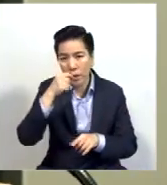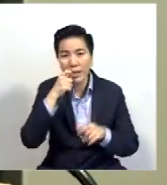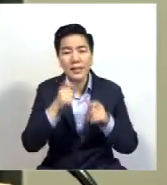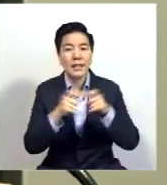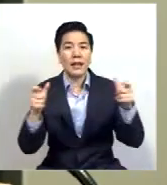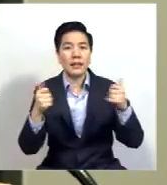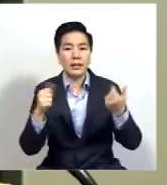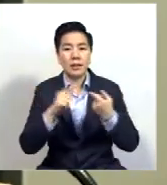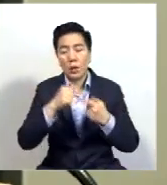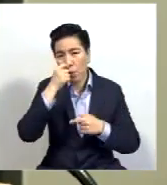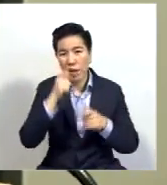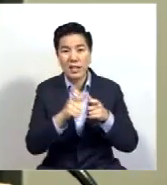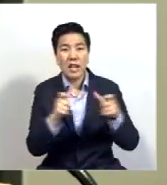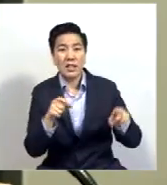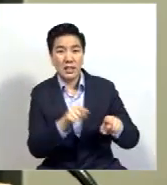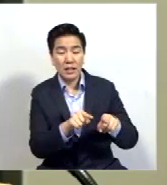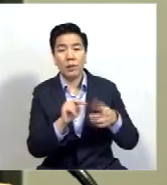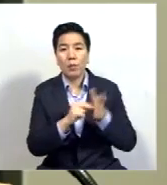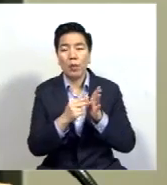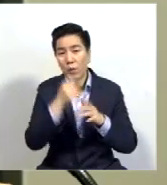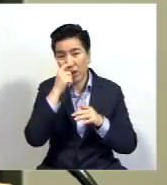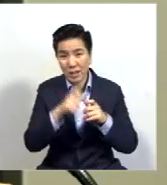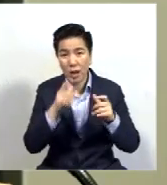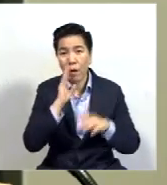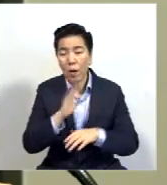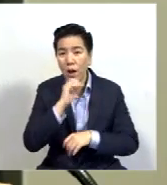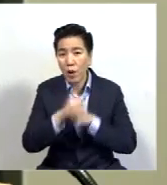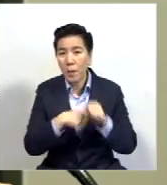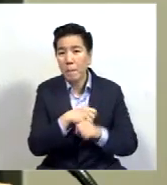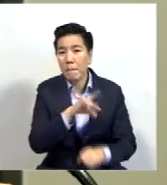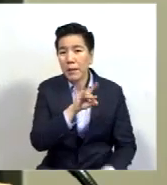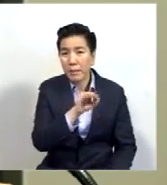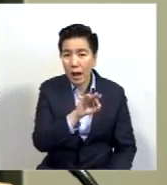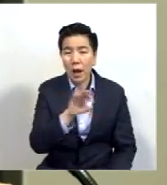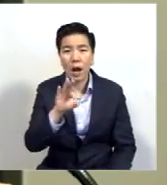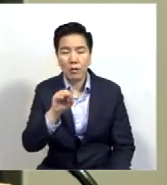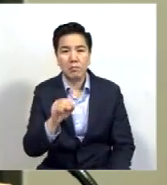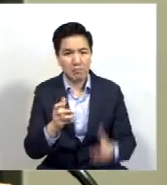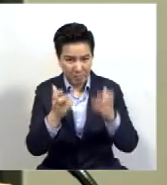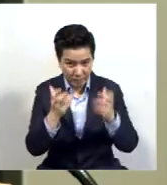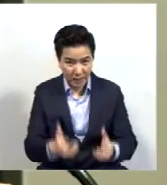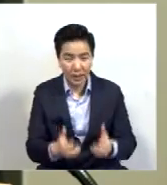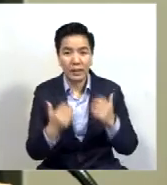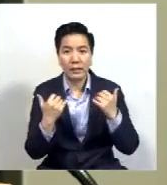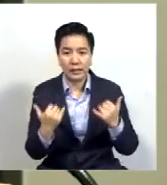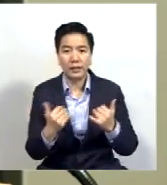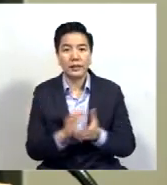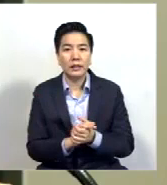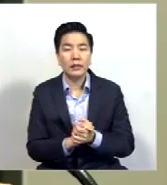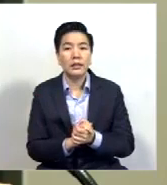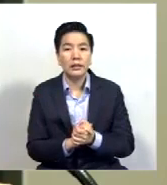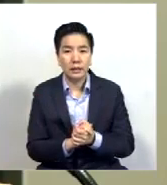ข้หวัดใหญ่สิหมายถึงว่าถ้าไข้หวัดใหญ่ถ้าเป็นคนอายุ89หรือ90ปีก็แย่นะครับเพราะฉ